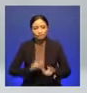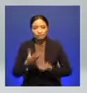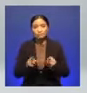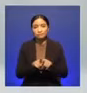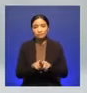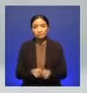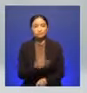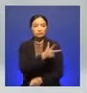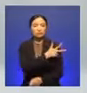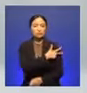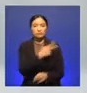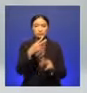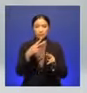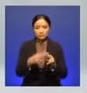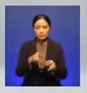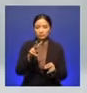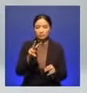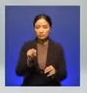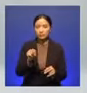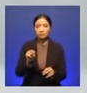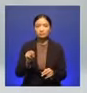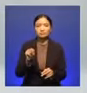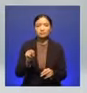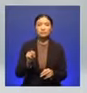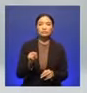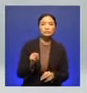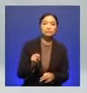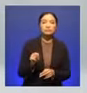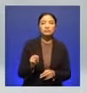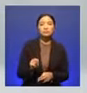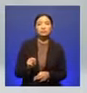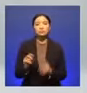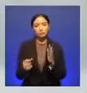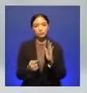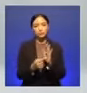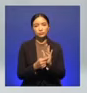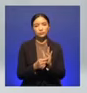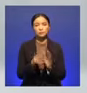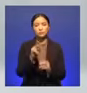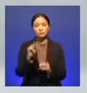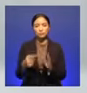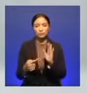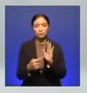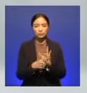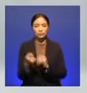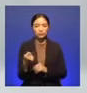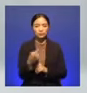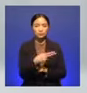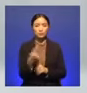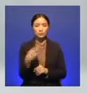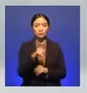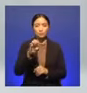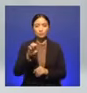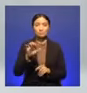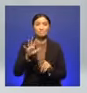าจะเป็นดร.นนทฤทธิ์ พิสัญญบุตรนะคะของ TDRI ค่ะต้องเรียนเชิญอาจารย์นนทฤทธิ์ค่ะอาจารย์อยากแลกเปลี่ยนหรือตั้งคำ